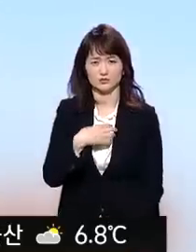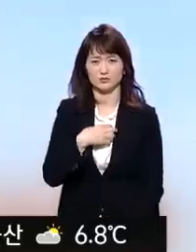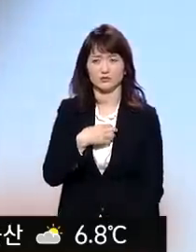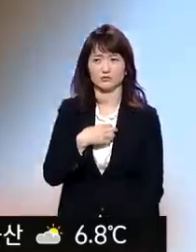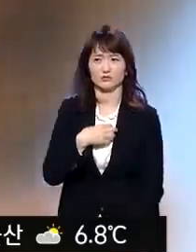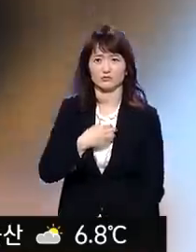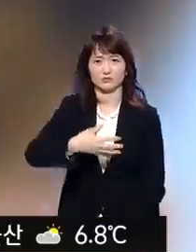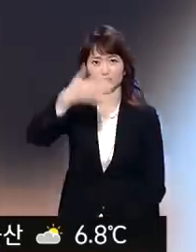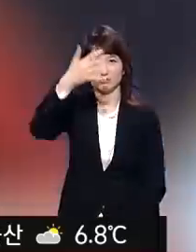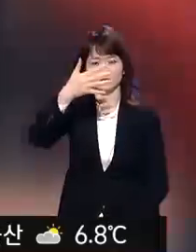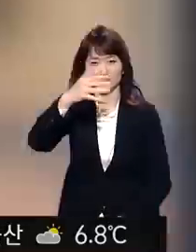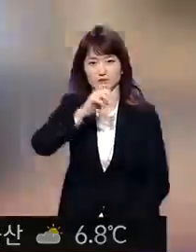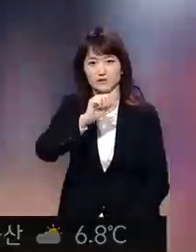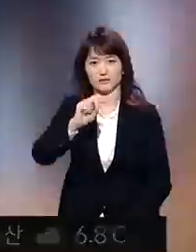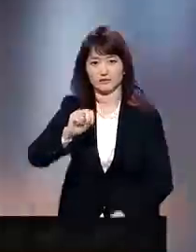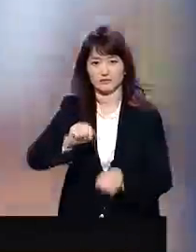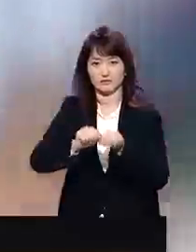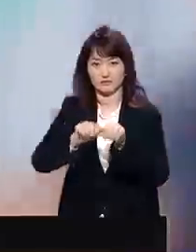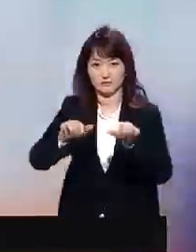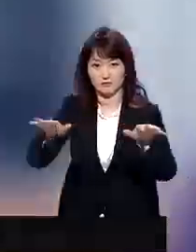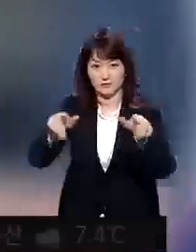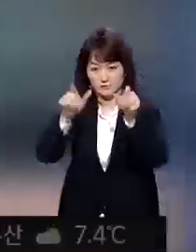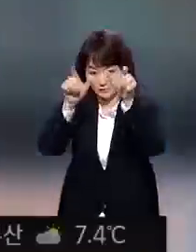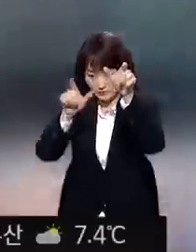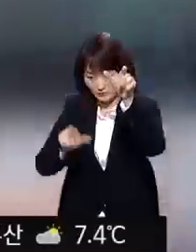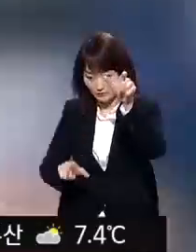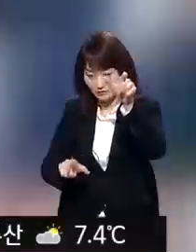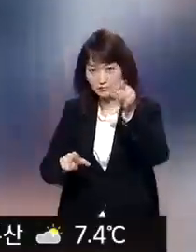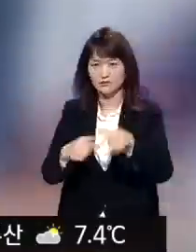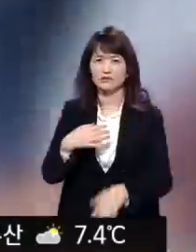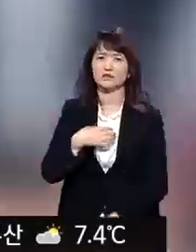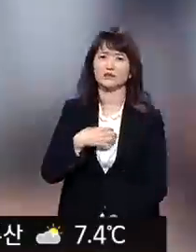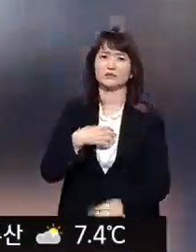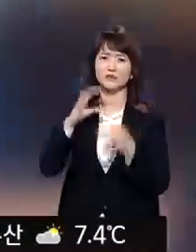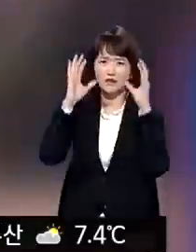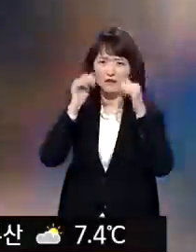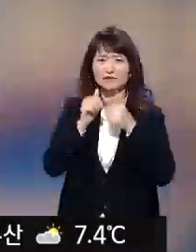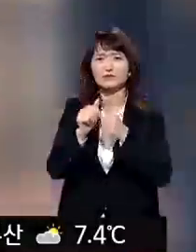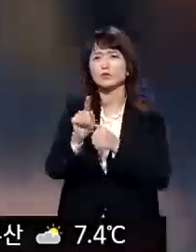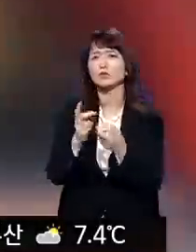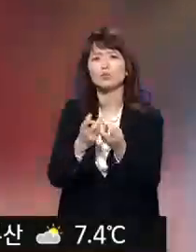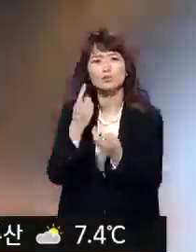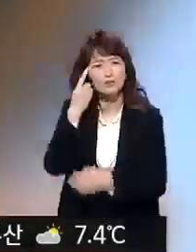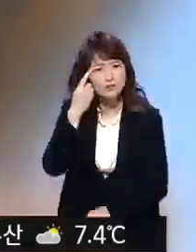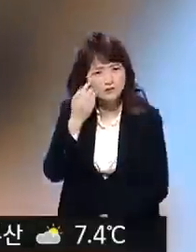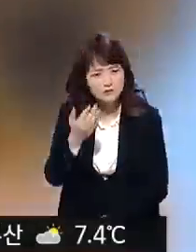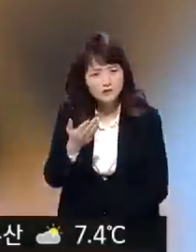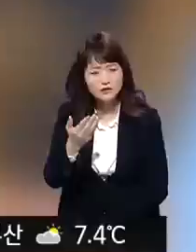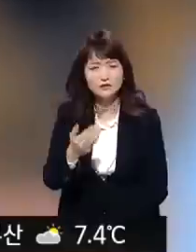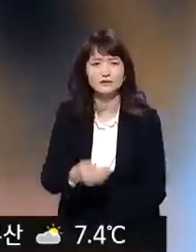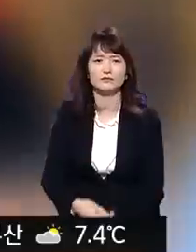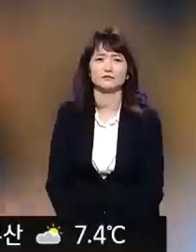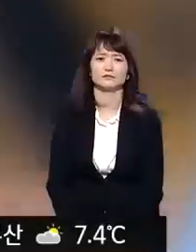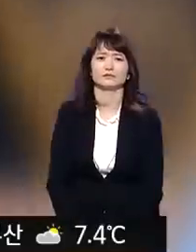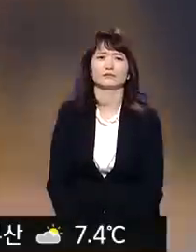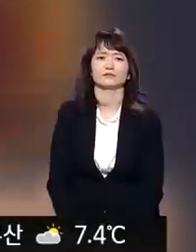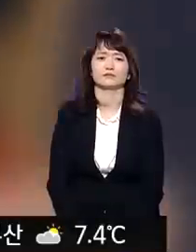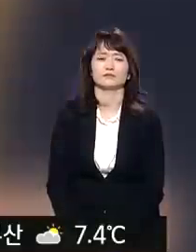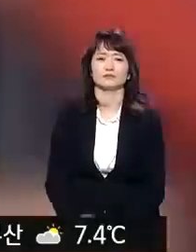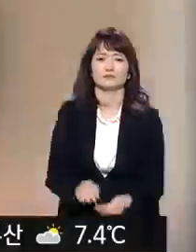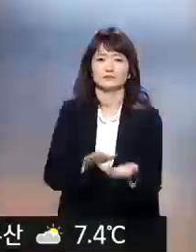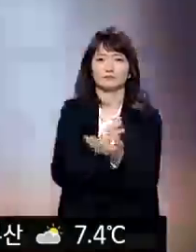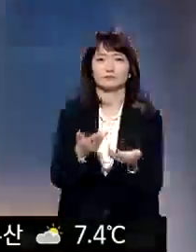이 영상이 SNS에 퍼지니까 누리꾼들은 너무 위험한 거 아니냐, 아이들이 따라하기라도 하면 어떡하냐라면서 논란이 일었습니다.